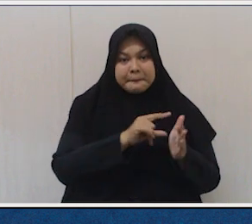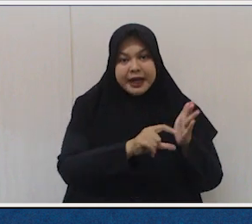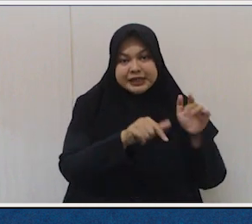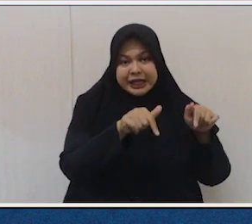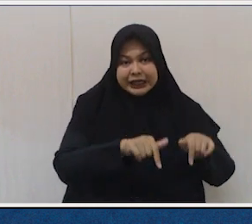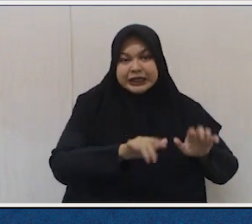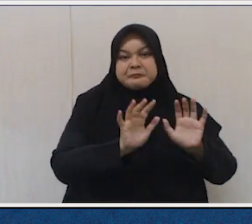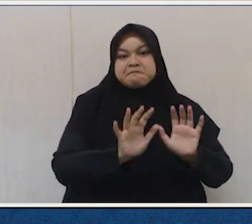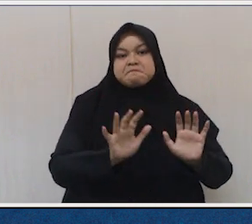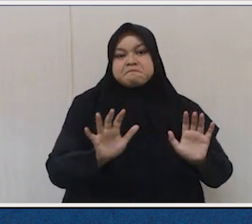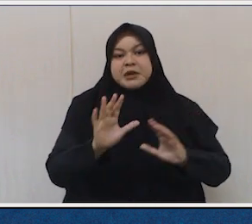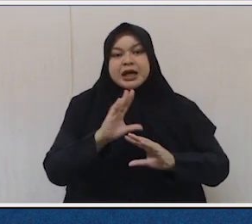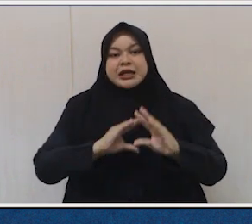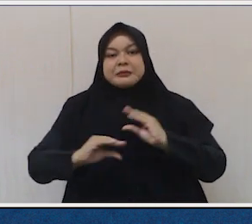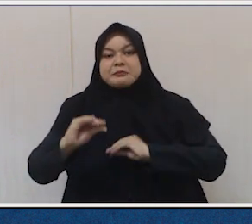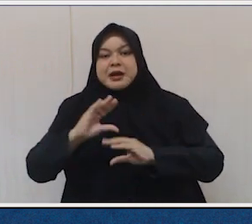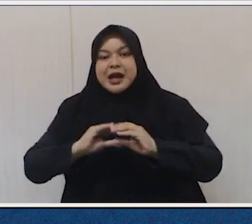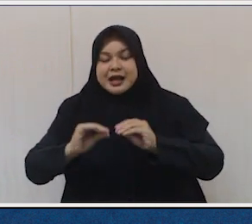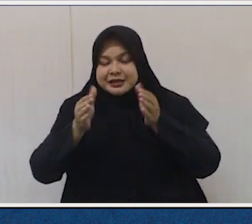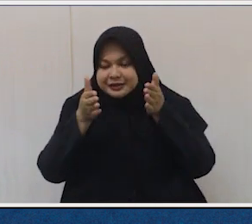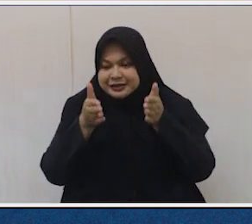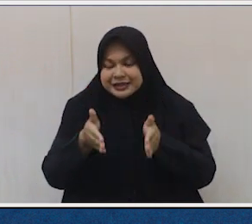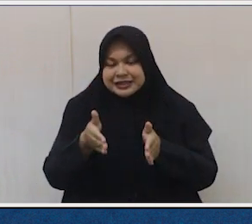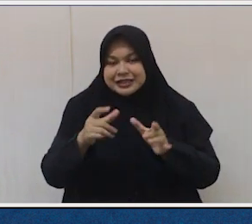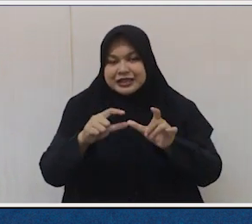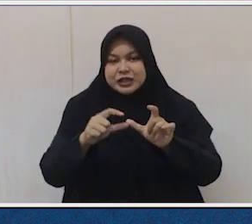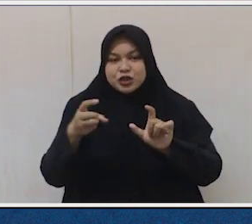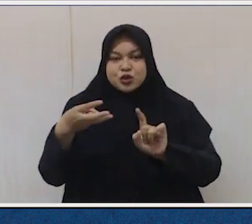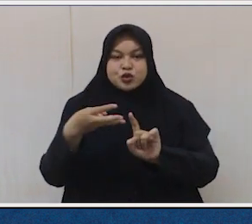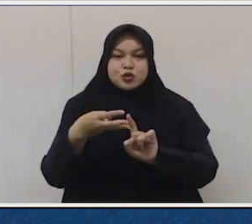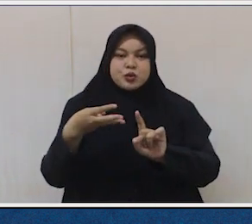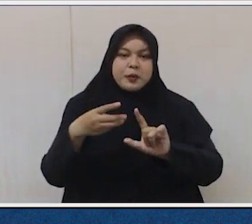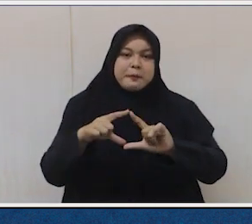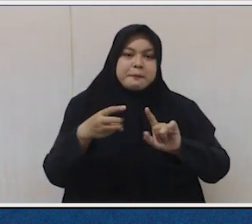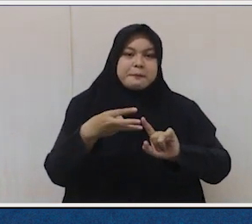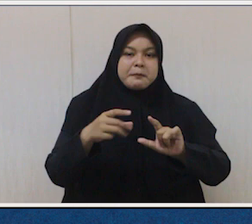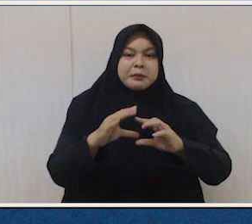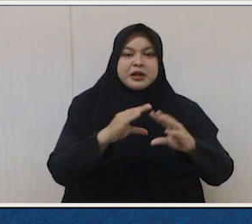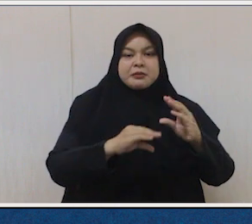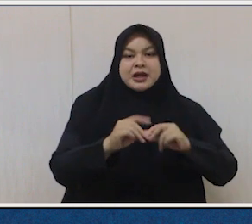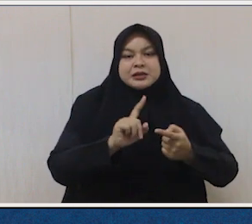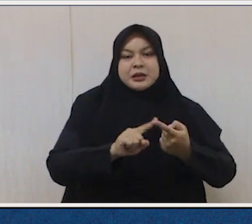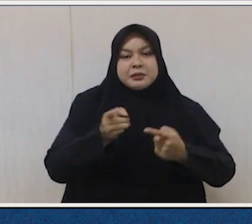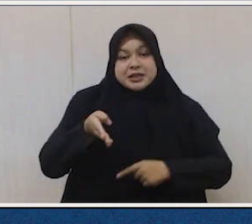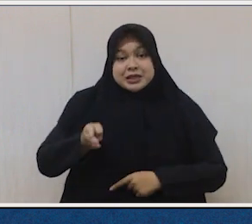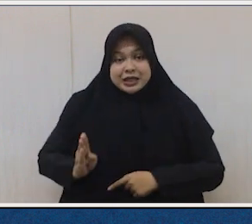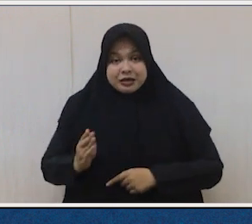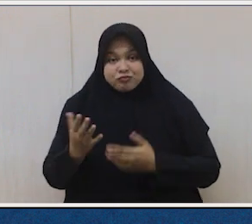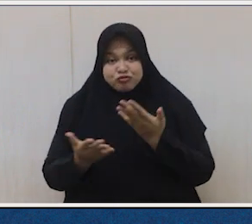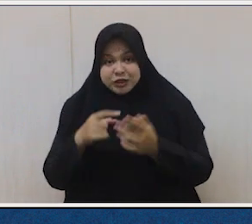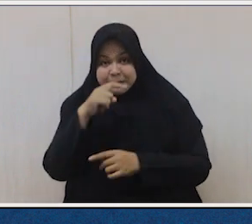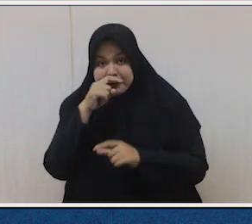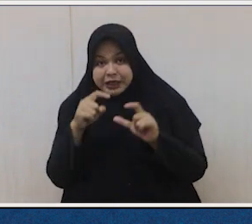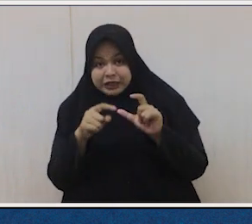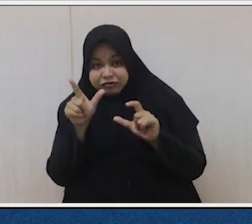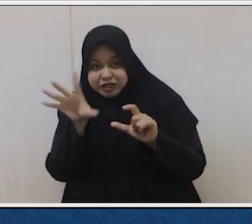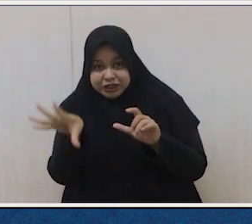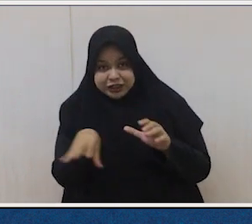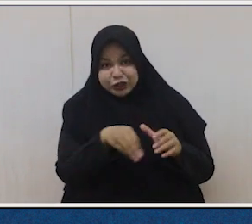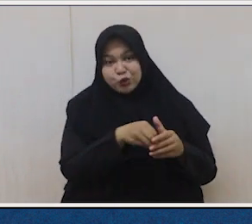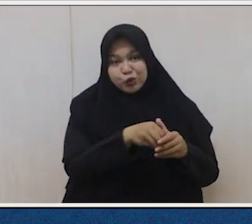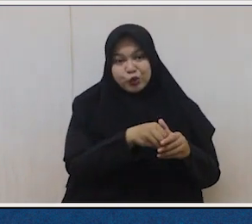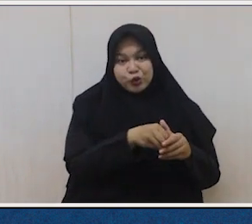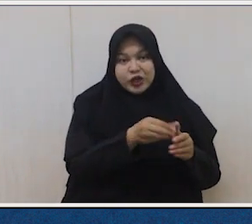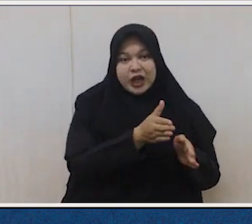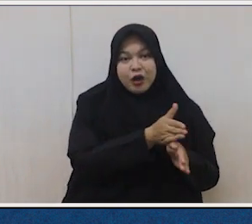kebanyakan dibahasnya bab subbab itu kebanyakan dibahasnya sama teman-teman singap mungkin masfi juga ikut kali ya waktu itu ya Ee